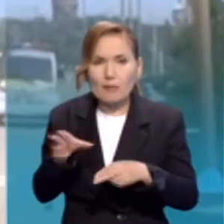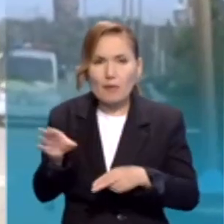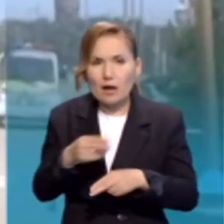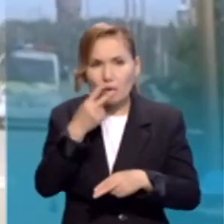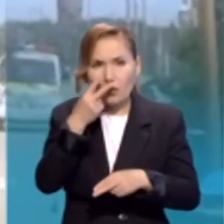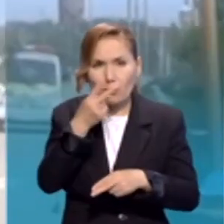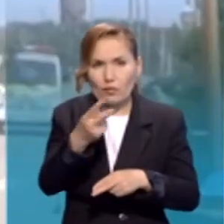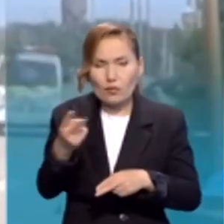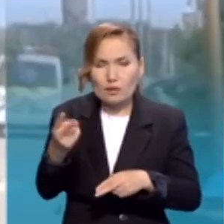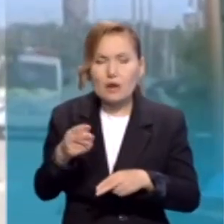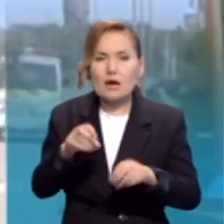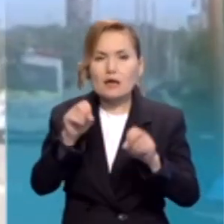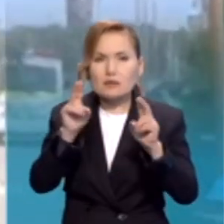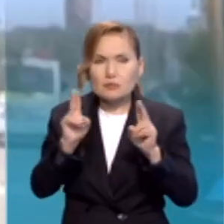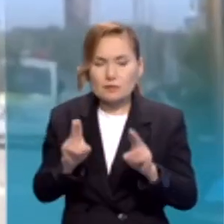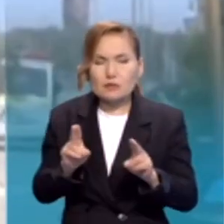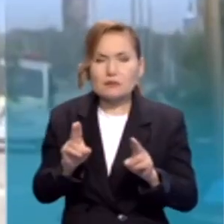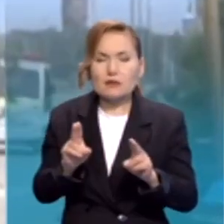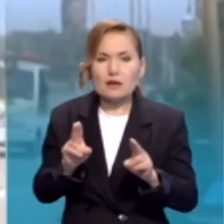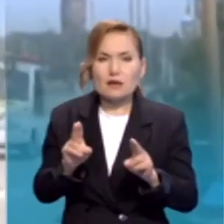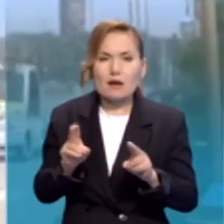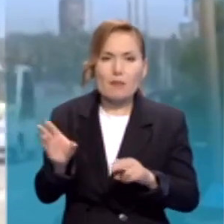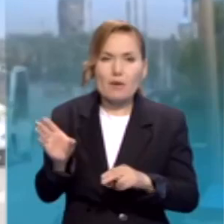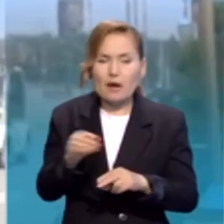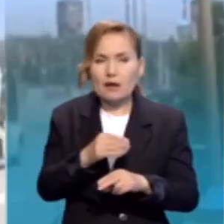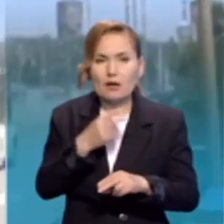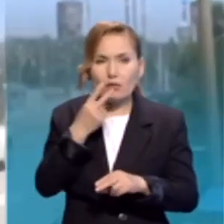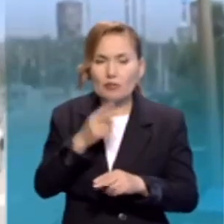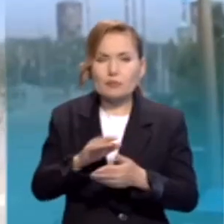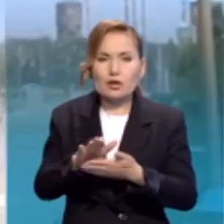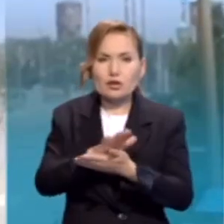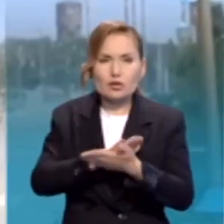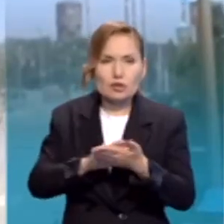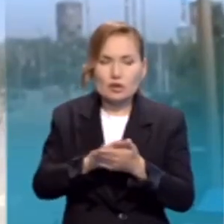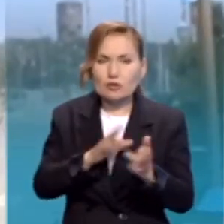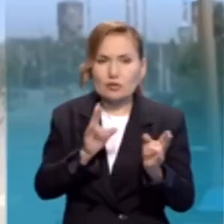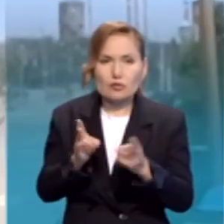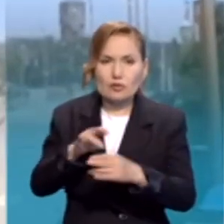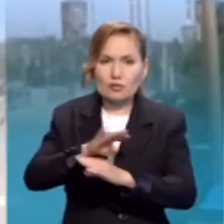арнайы киімдерінің арқылы ешқандай зардап шеккендер табылған жоқ.